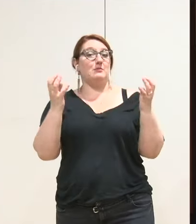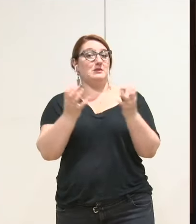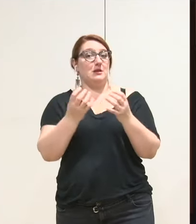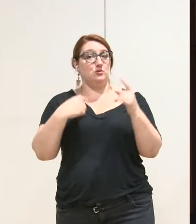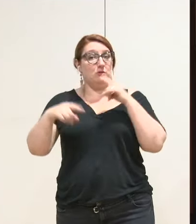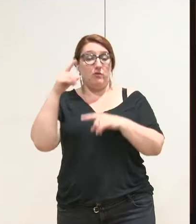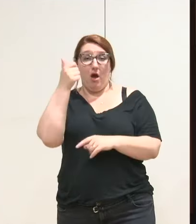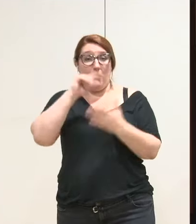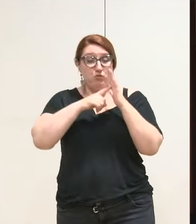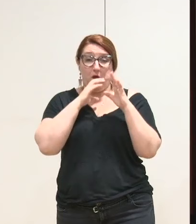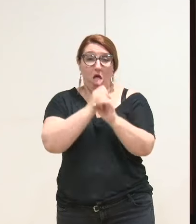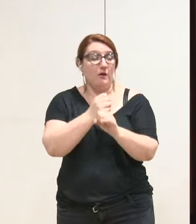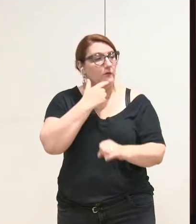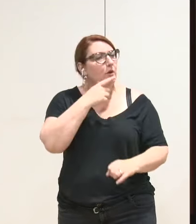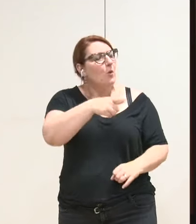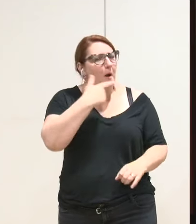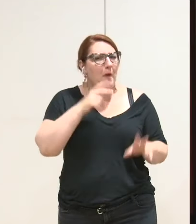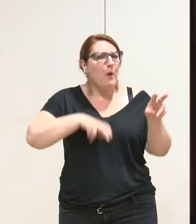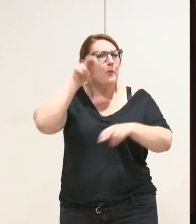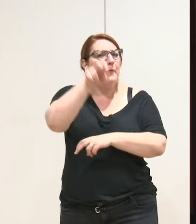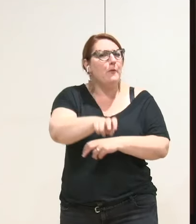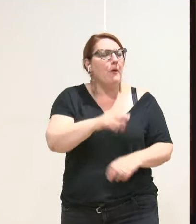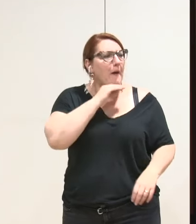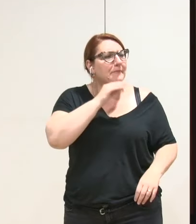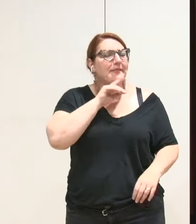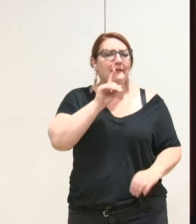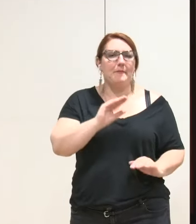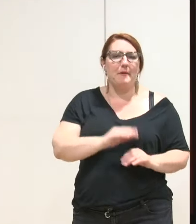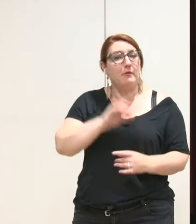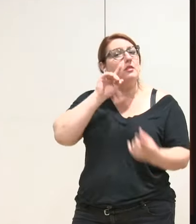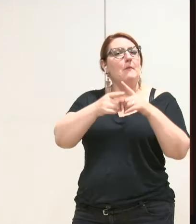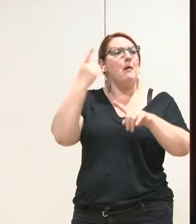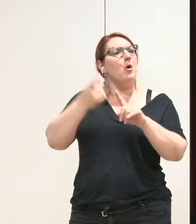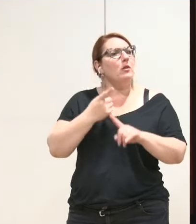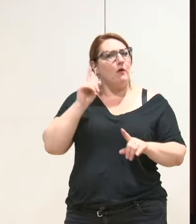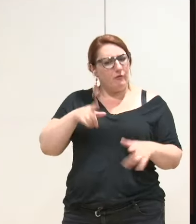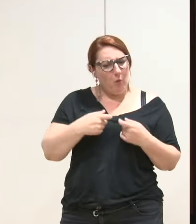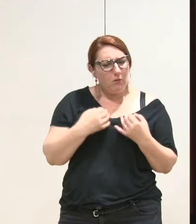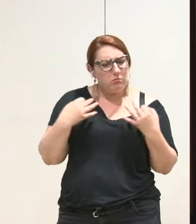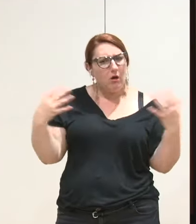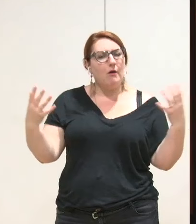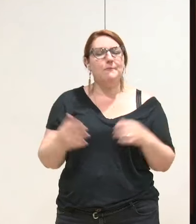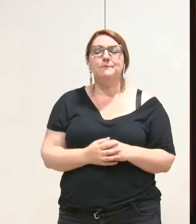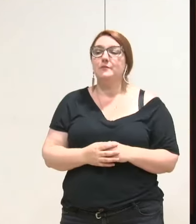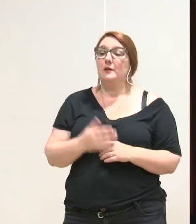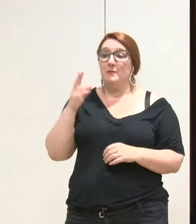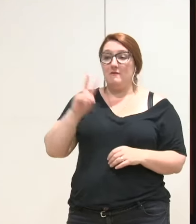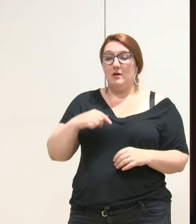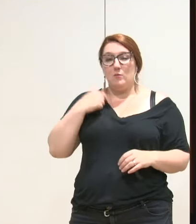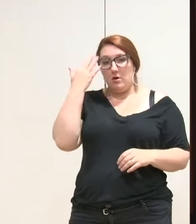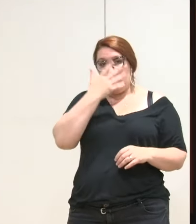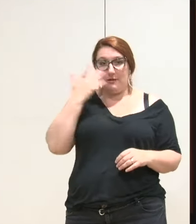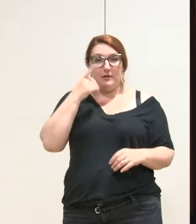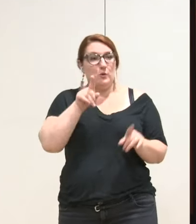moins rapide sur un enjeu essentiel mais le plus inquiétant et votre présentation très